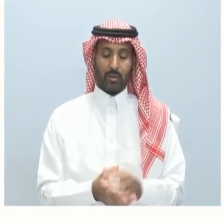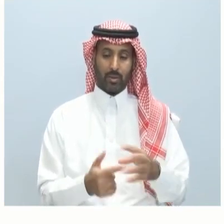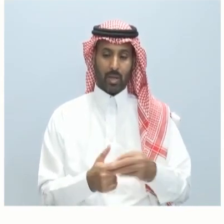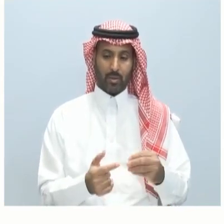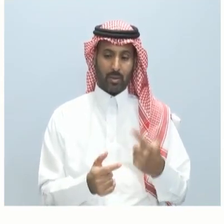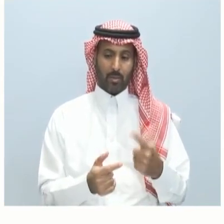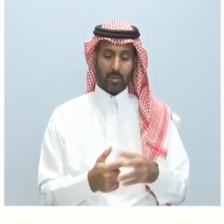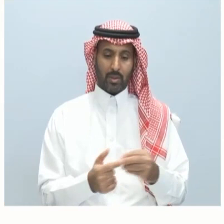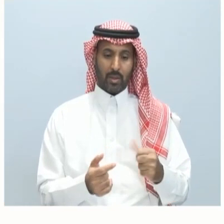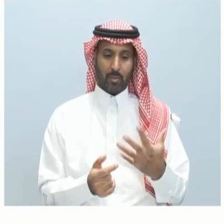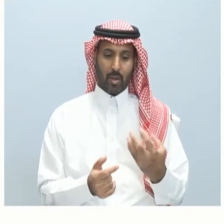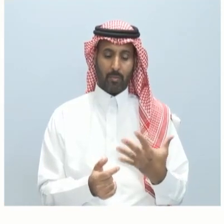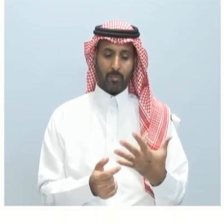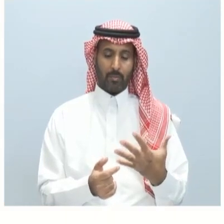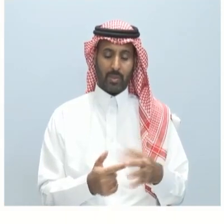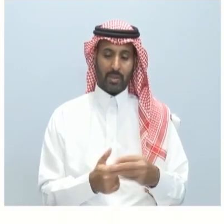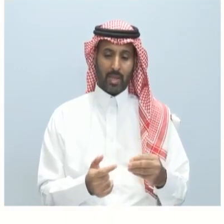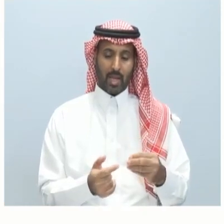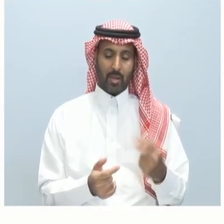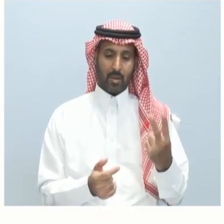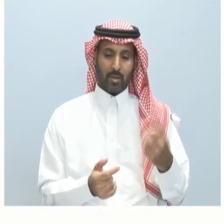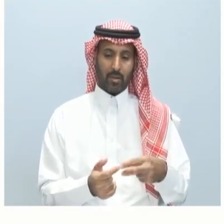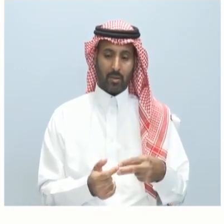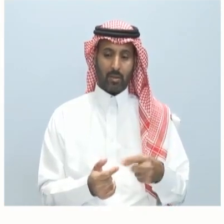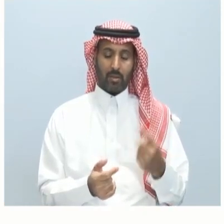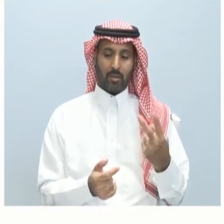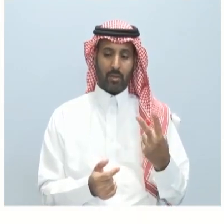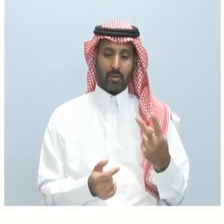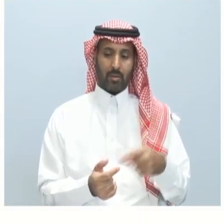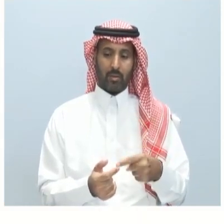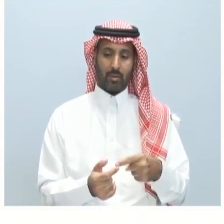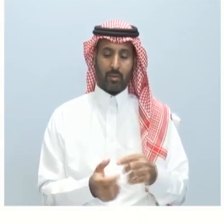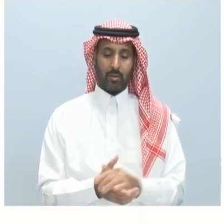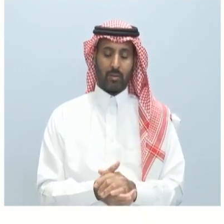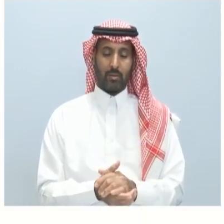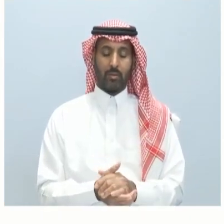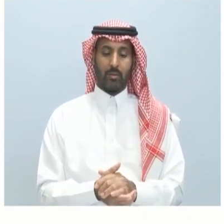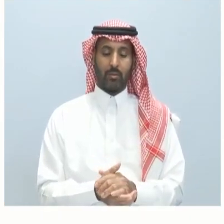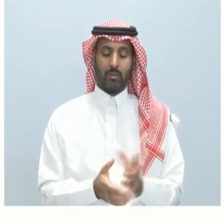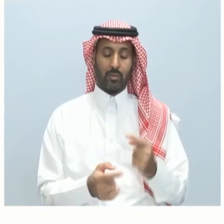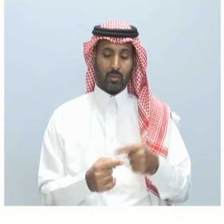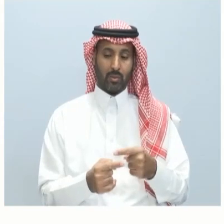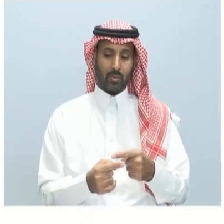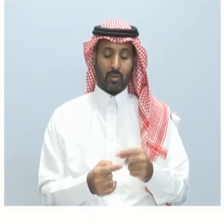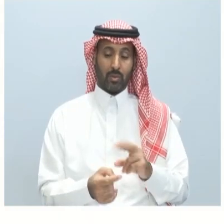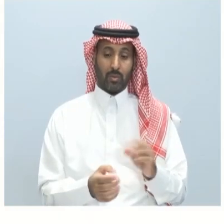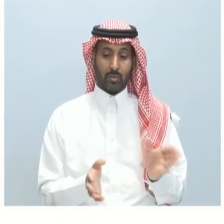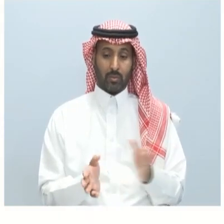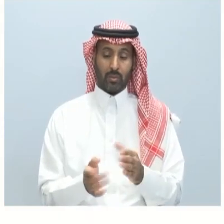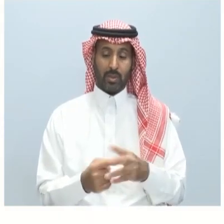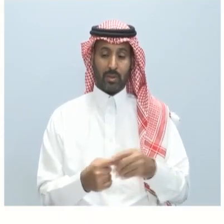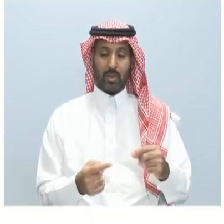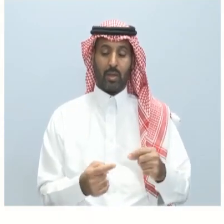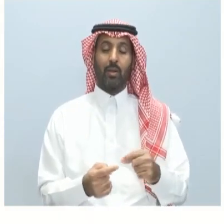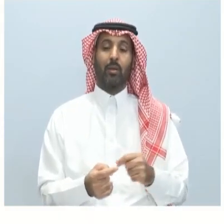وسالب خ خ نعم مجموعها هو سال 12 ويساوي الطرف الايسر